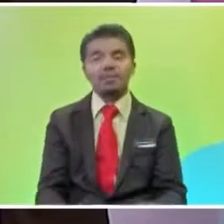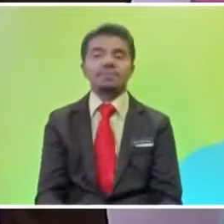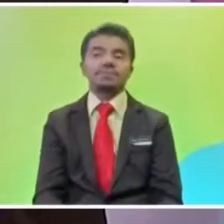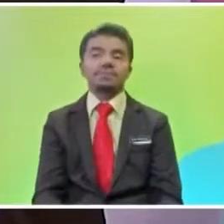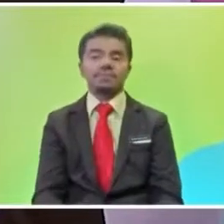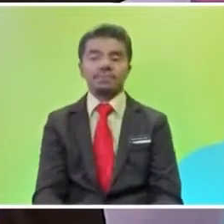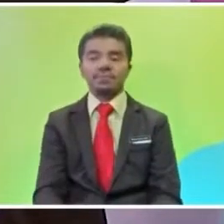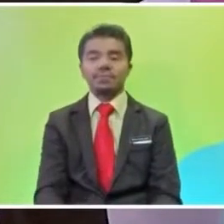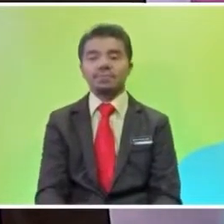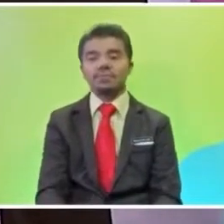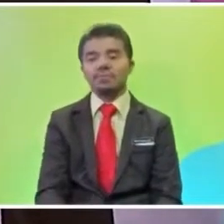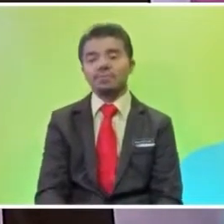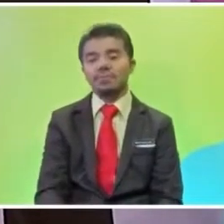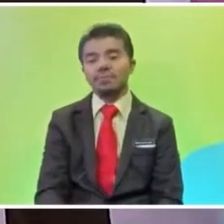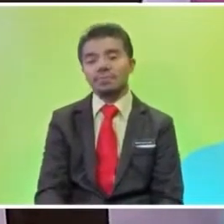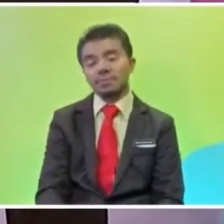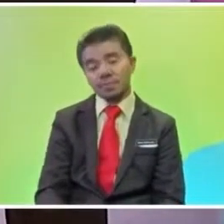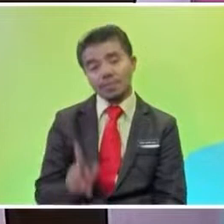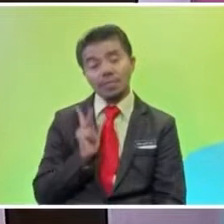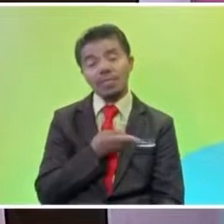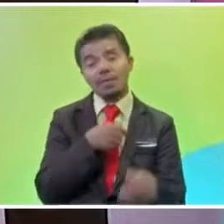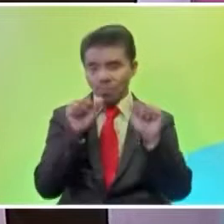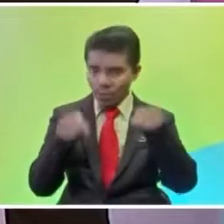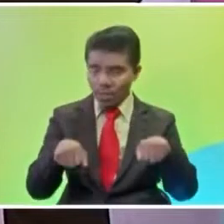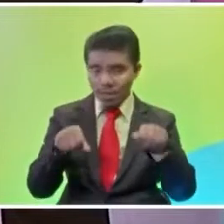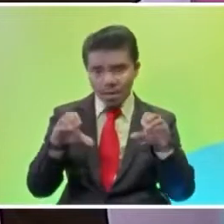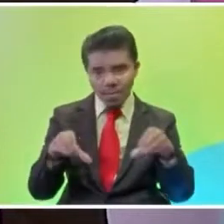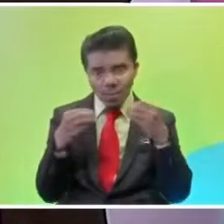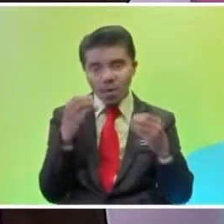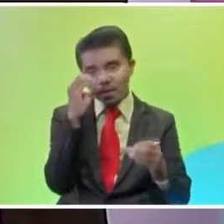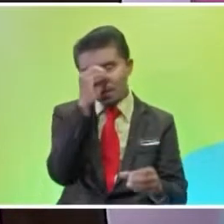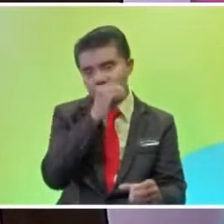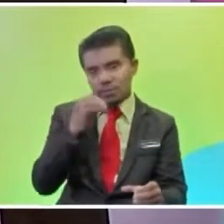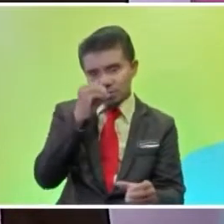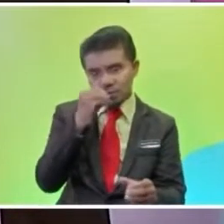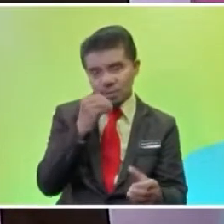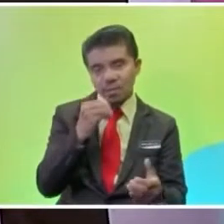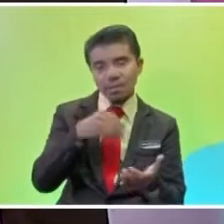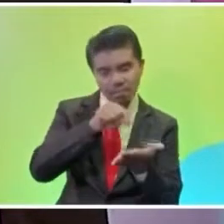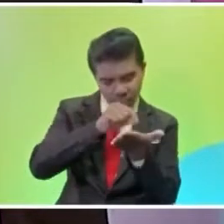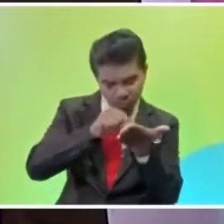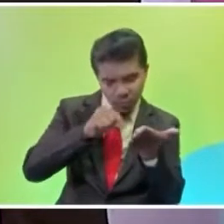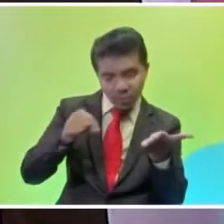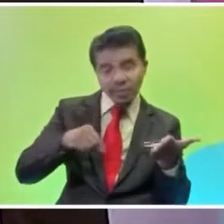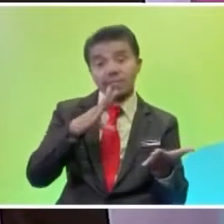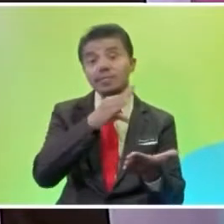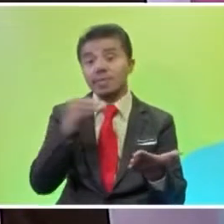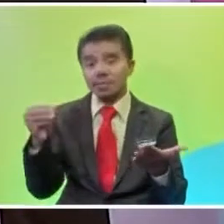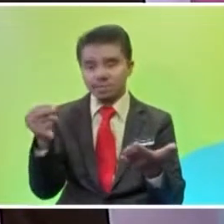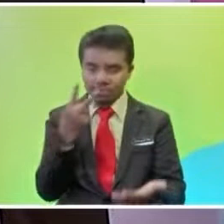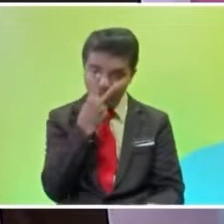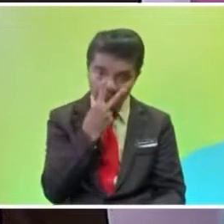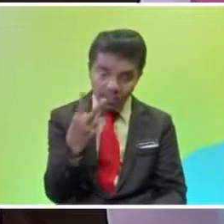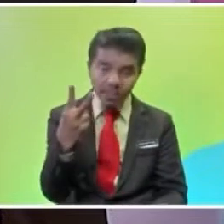laksanakan yaitu seperti lisan bertulis dan pemerhatian dan kalau kita lihat tadi kita fokus kepada lisan